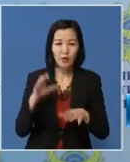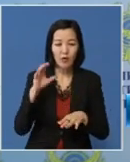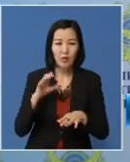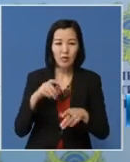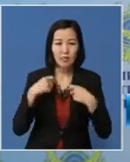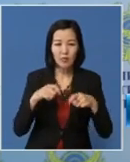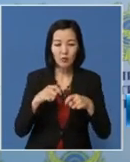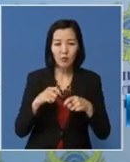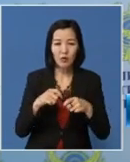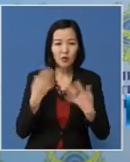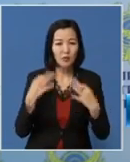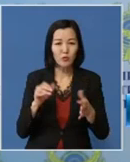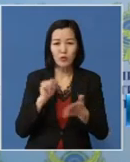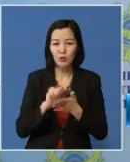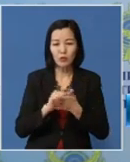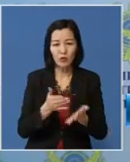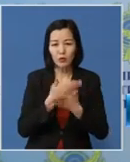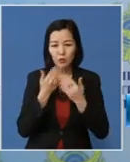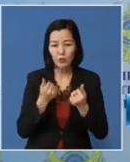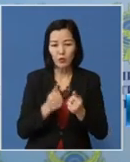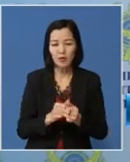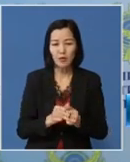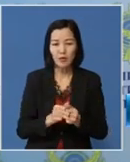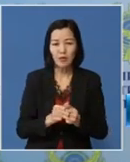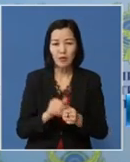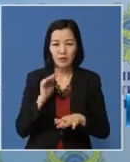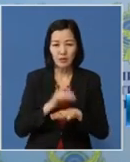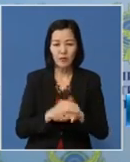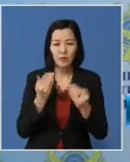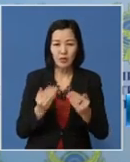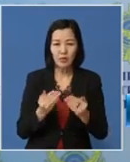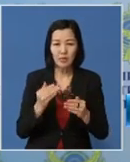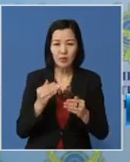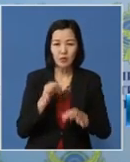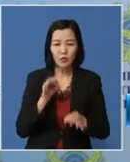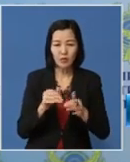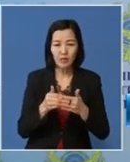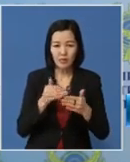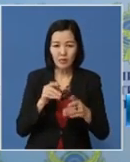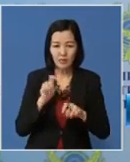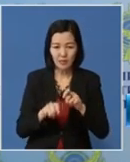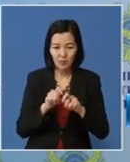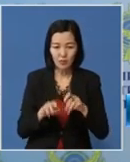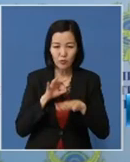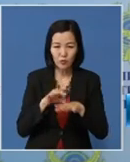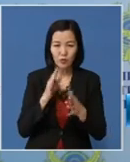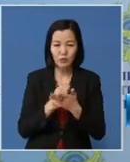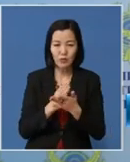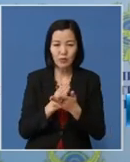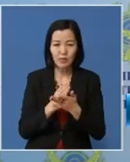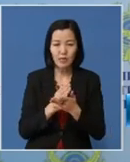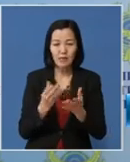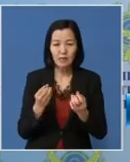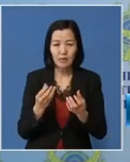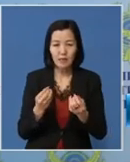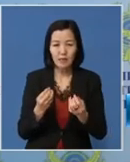сатуға ешқандай рұқсат етілген құжаты болған жоқ. Бұл дерек бойынша қазіргі таңда сотқа дейінгі тергеу амалдары жүргізіліп жатыр. Сонымен